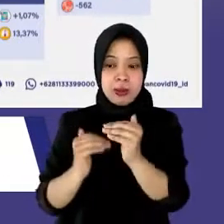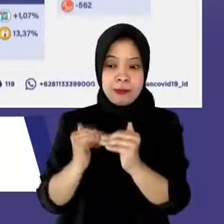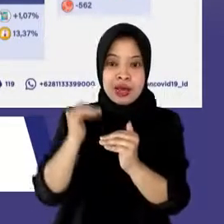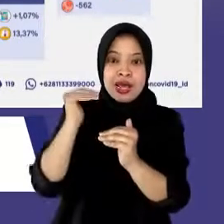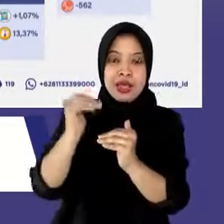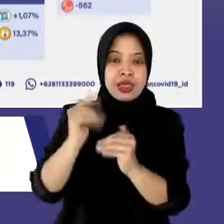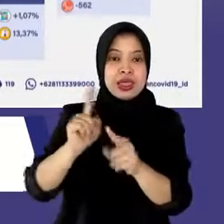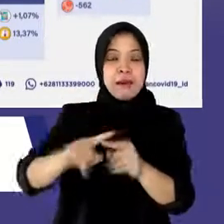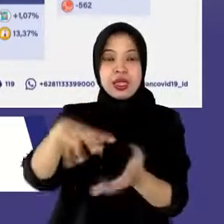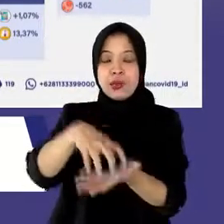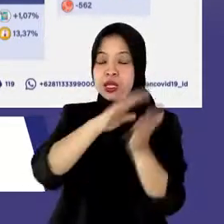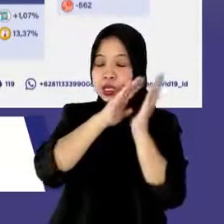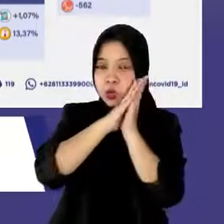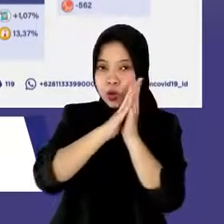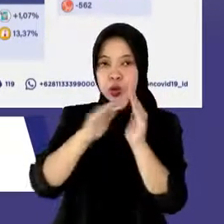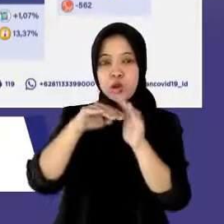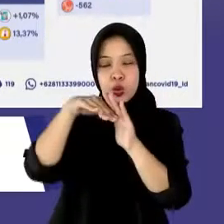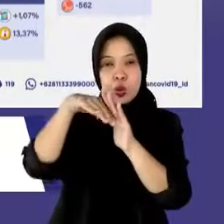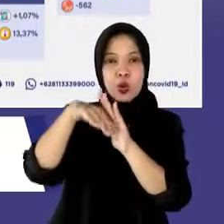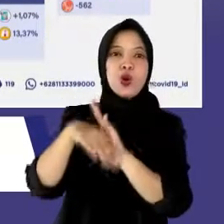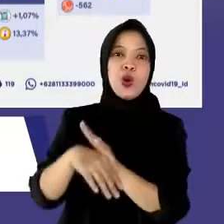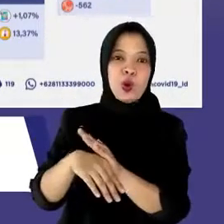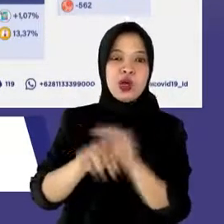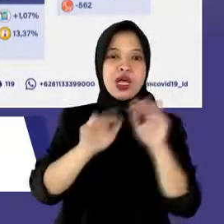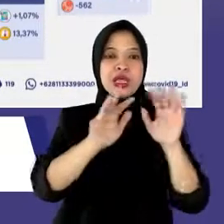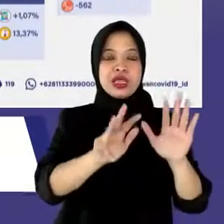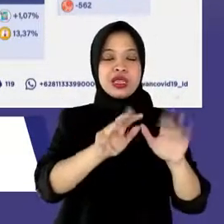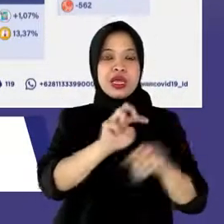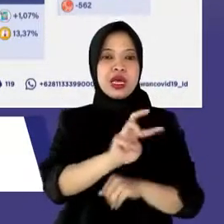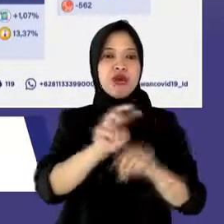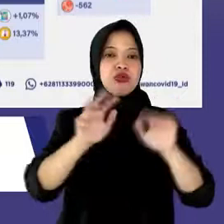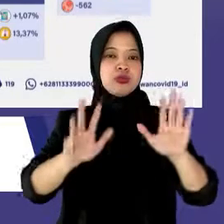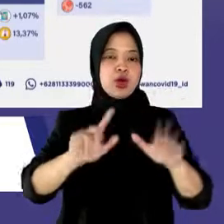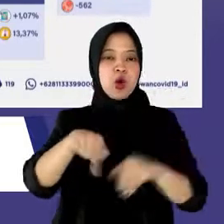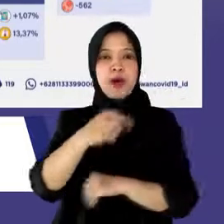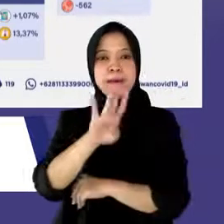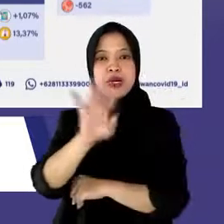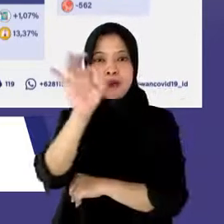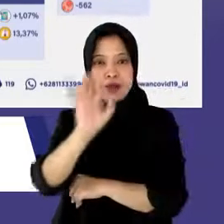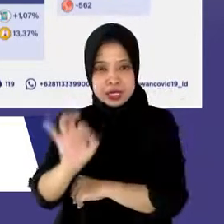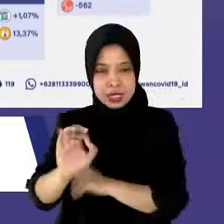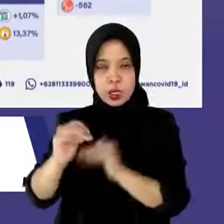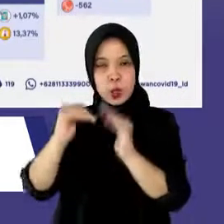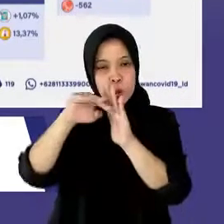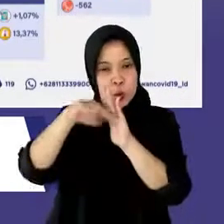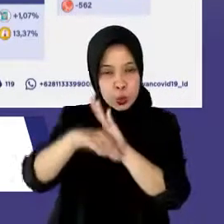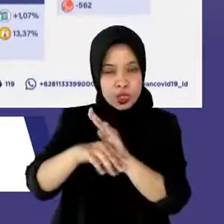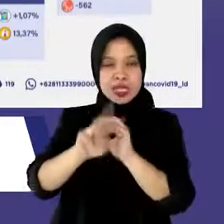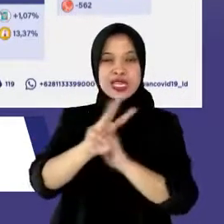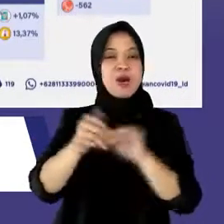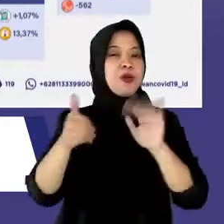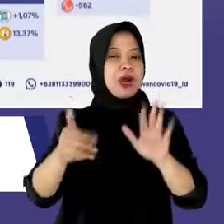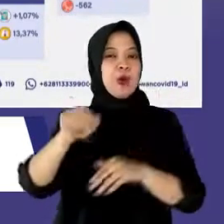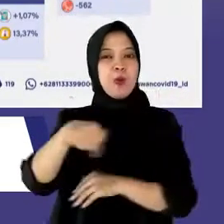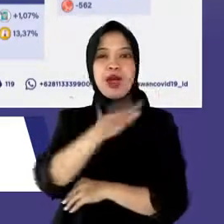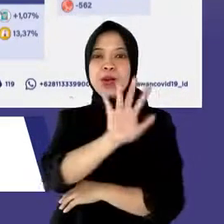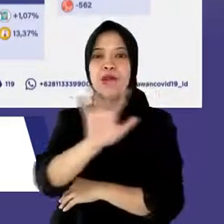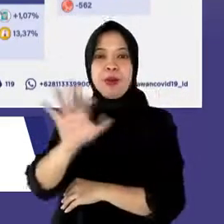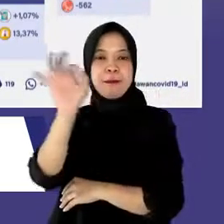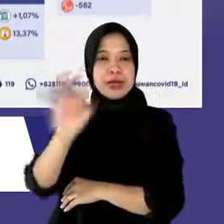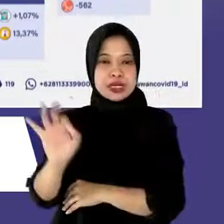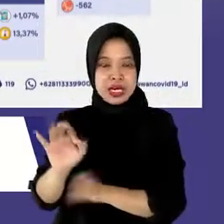bordir provinsi ini menurun dari 39,9 puluh empat persen menjadi 36,5